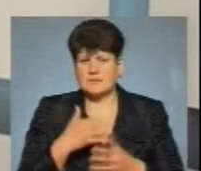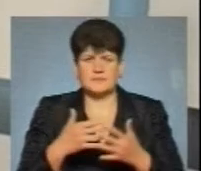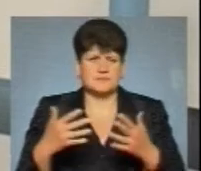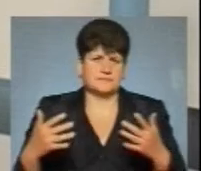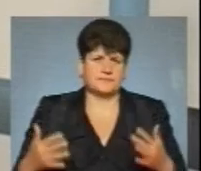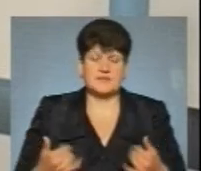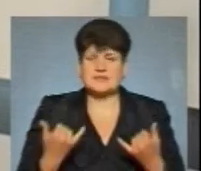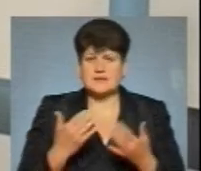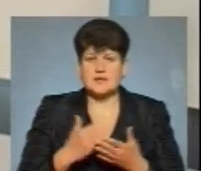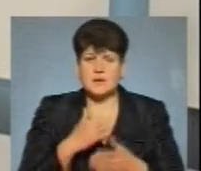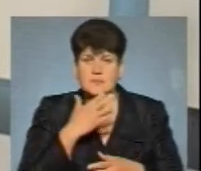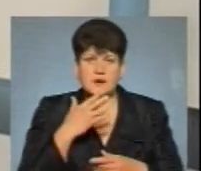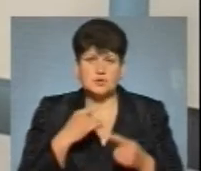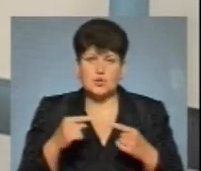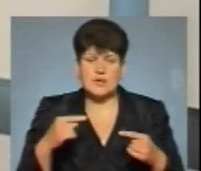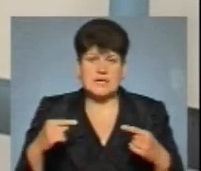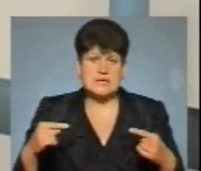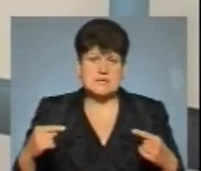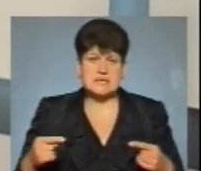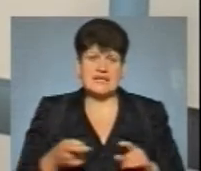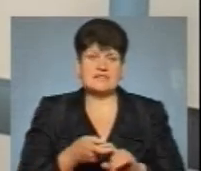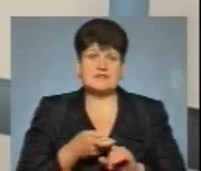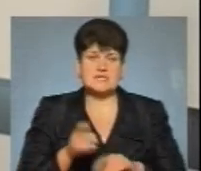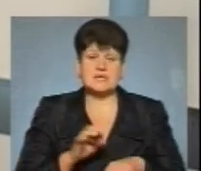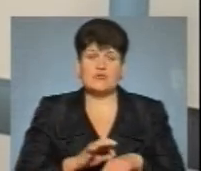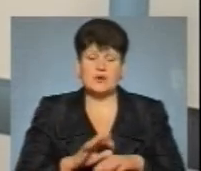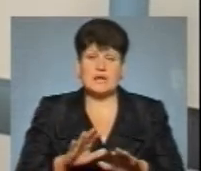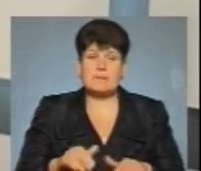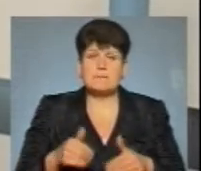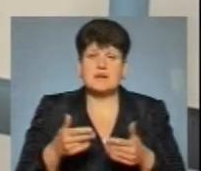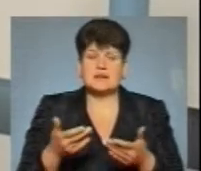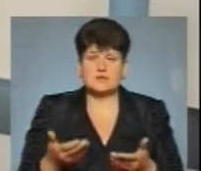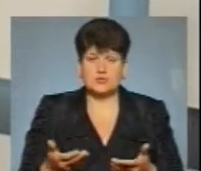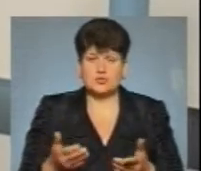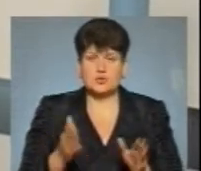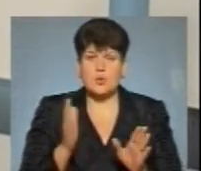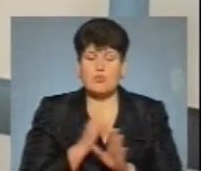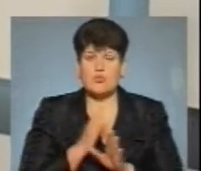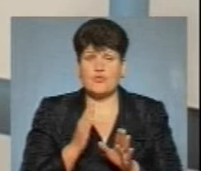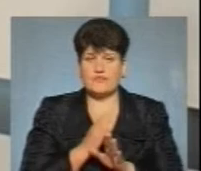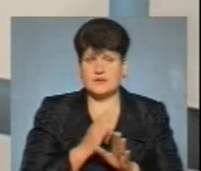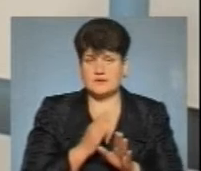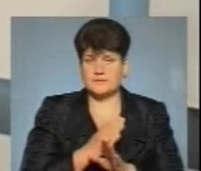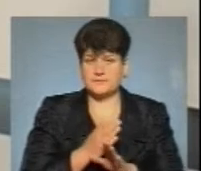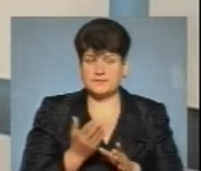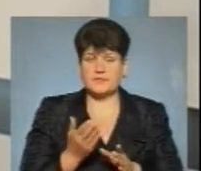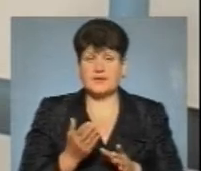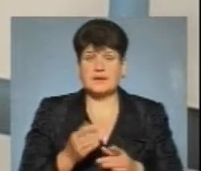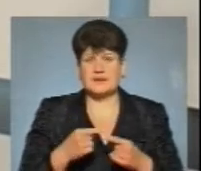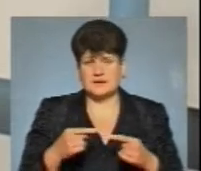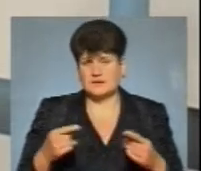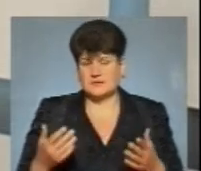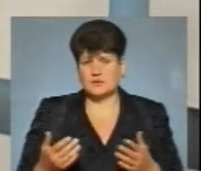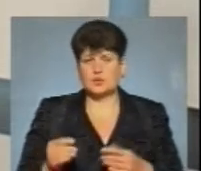багато різних, скажімо так, інфекційних хвороб, які передаються повітряно-крапельним шляхом, крапельним шляхом іншими.